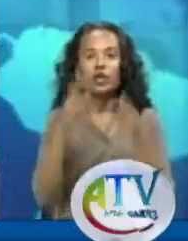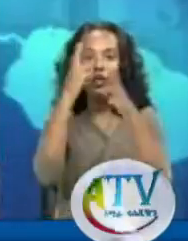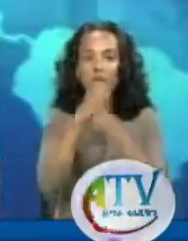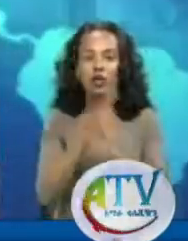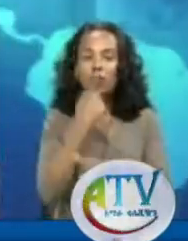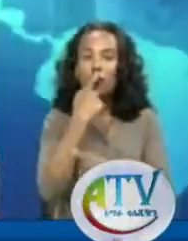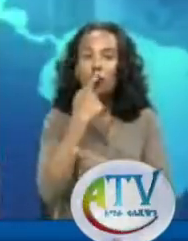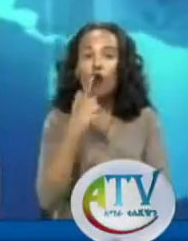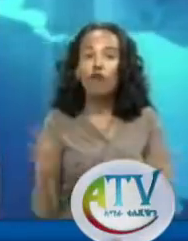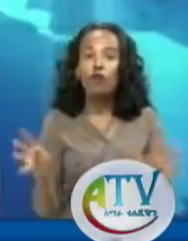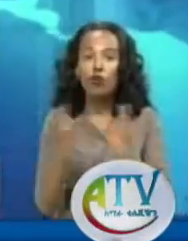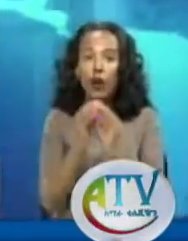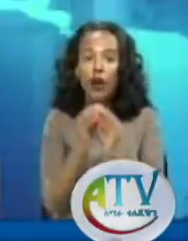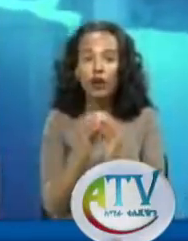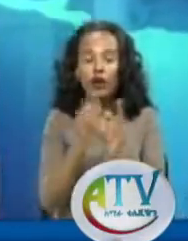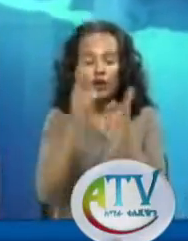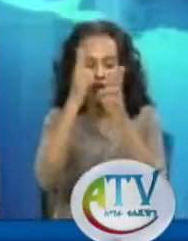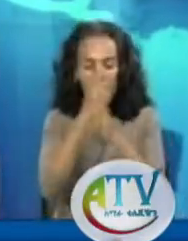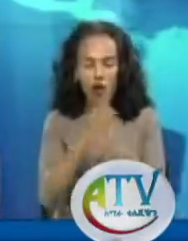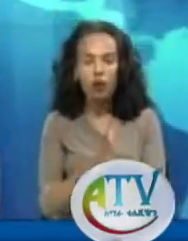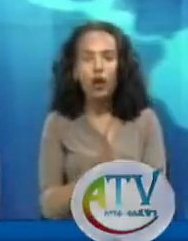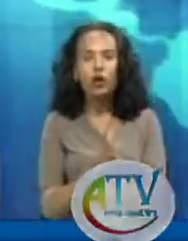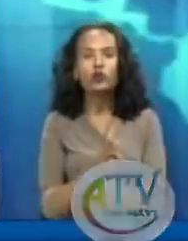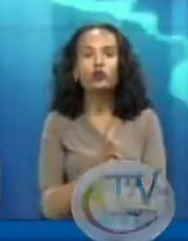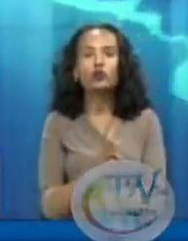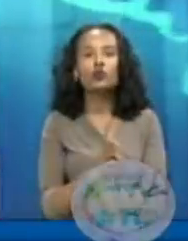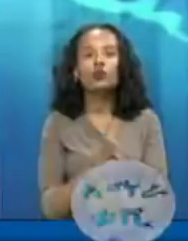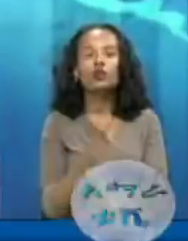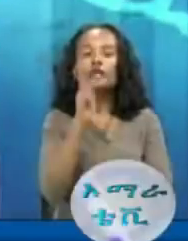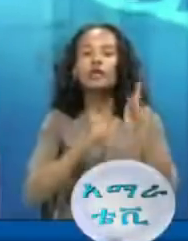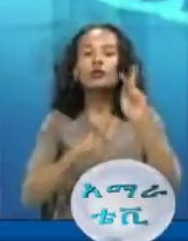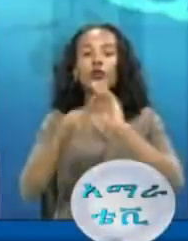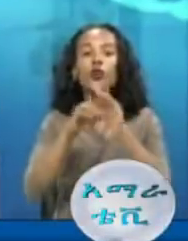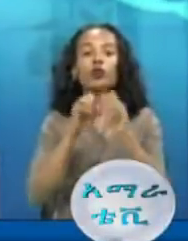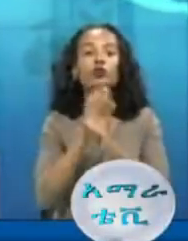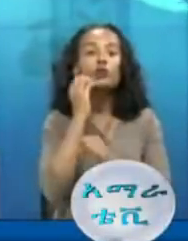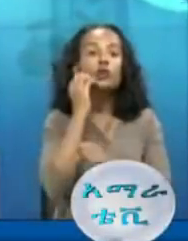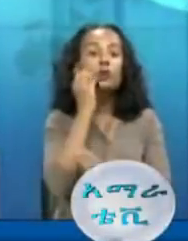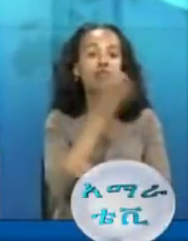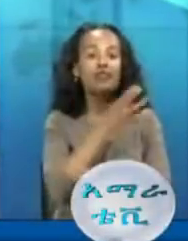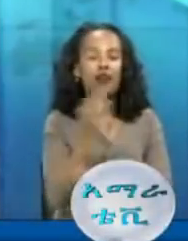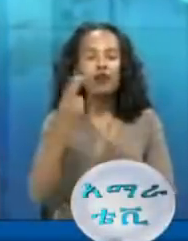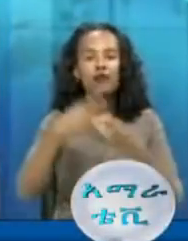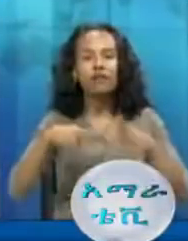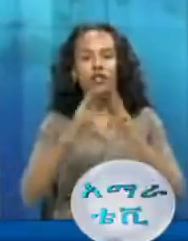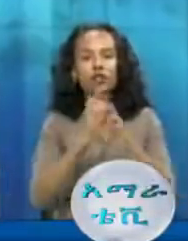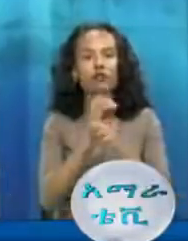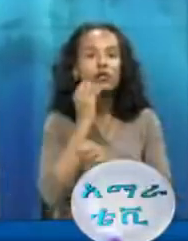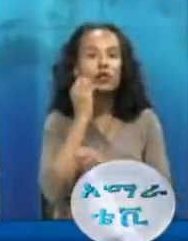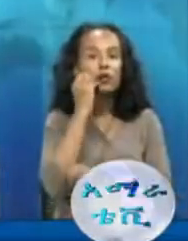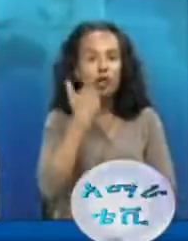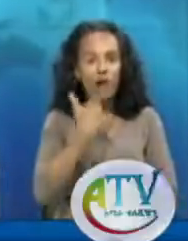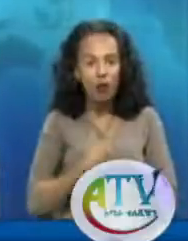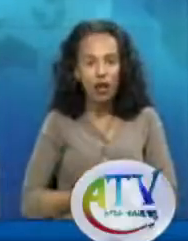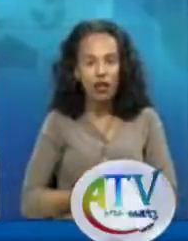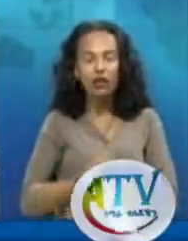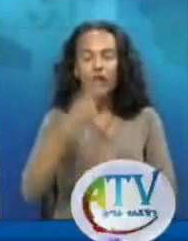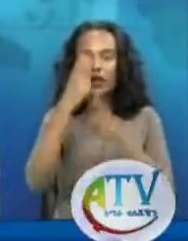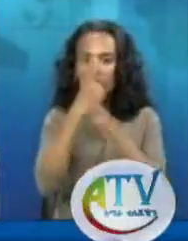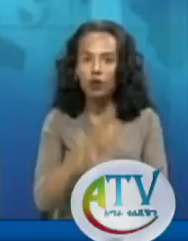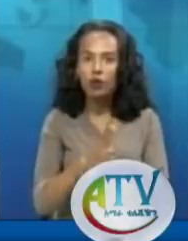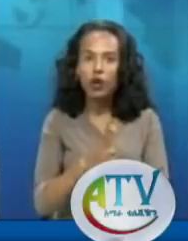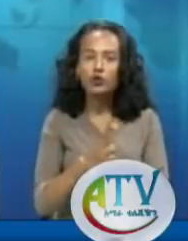የተከበሩ አፈ ጉባኤ፣ የተከበራችሁ የህዝብ ተወካዮችና የፌዴሬሽን ምክር ቤት አባላት፣